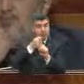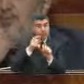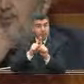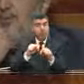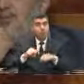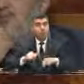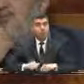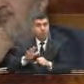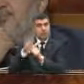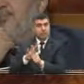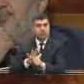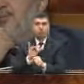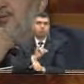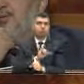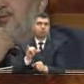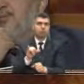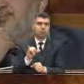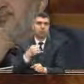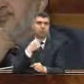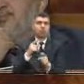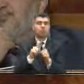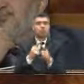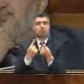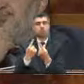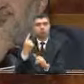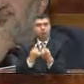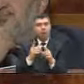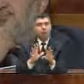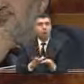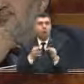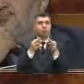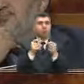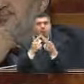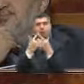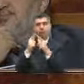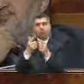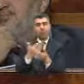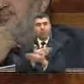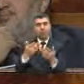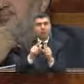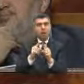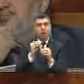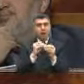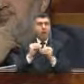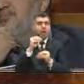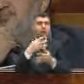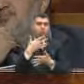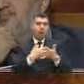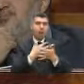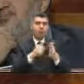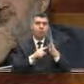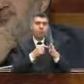وزارتكم وبالدور الذي تقوم به على مستوى دراسة إمكانيات إيجاد حلول مناسبة فيما يخص غلاء فاتورات الكهرباء التي